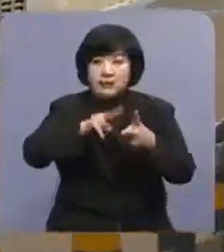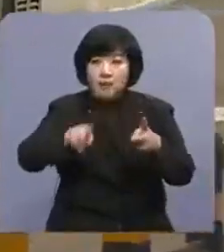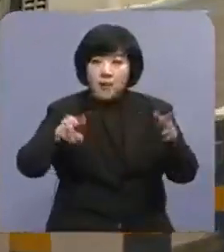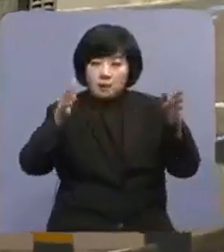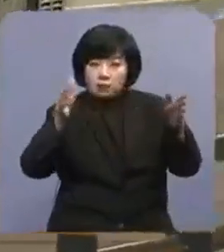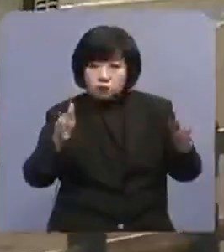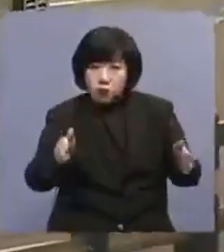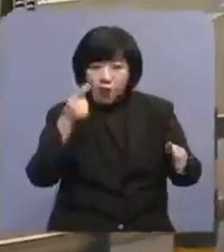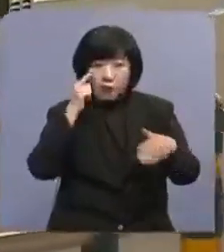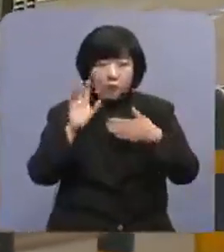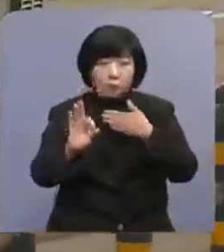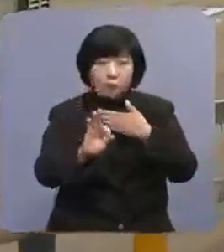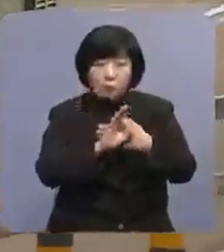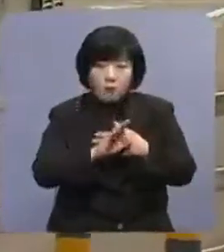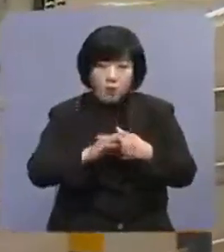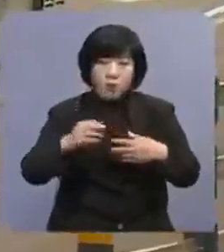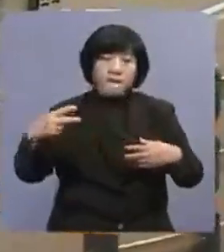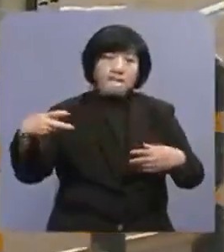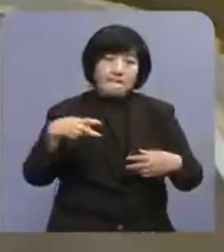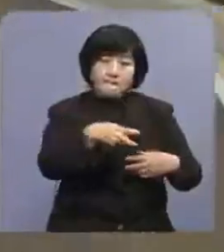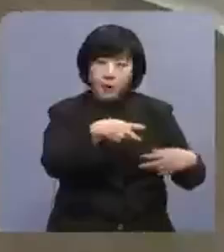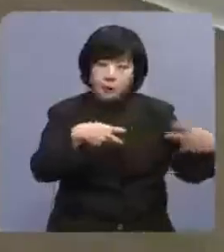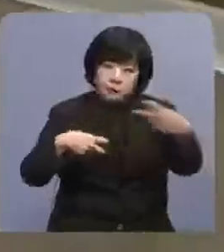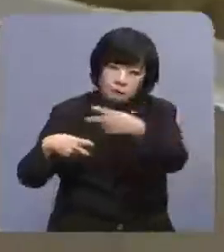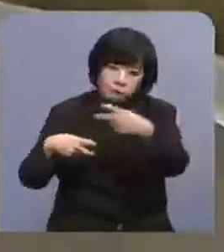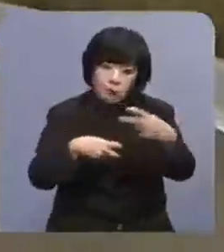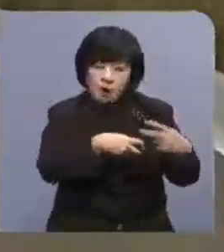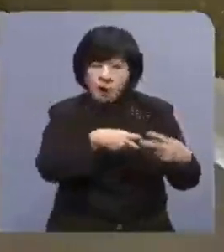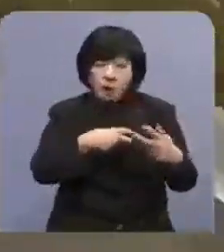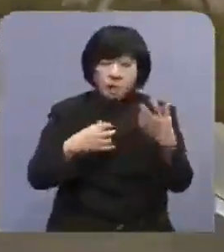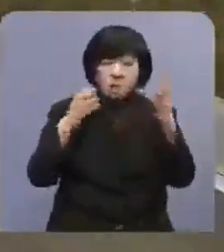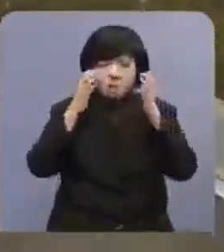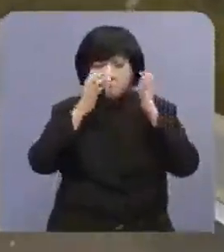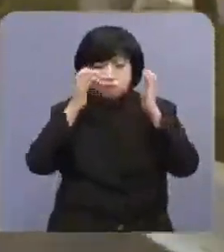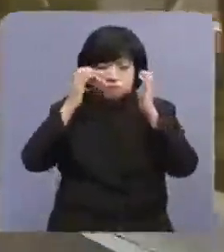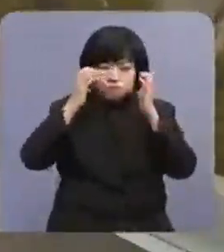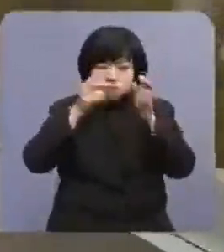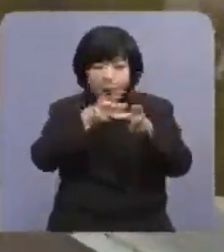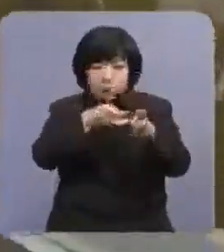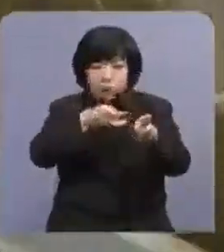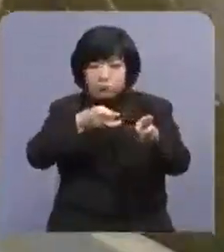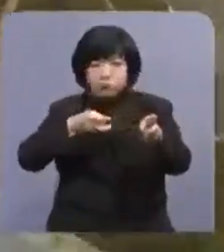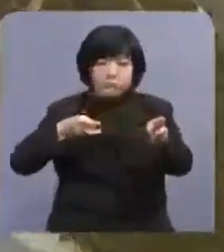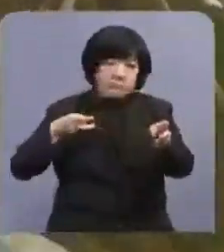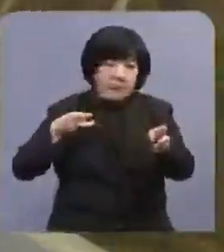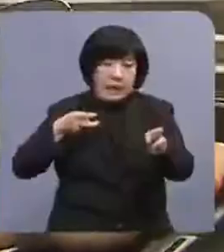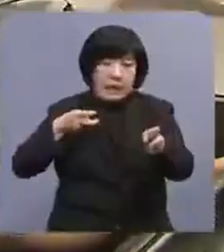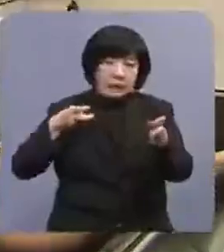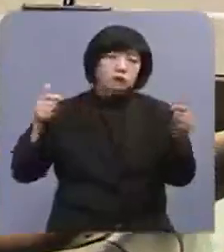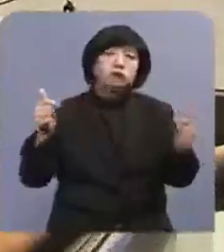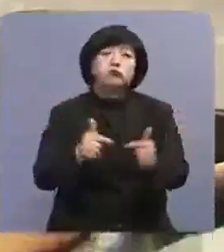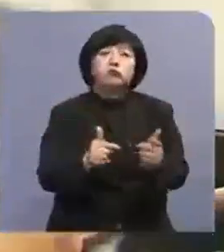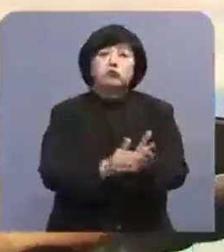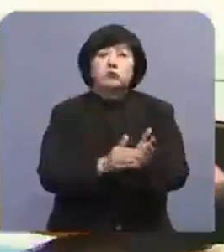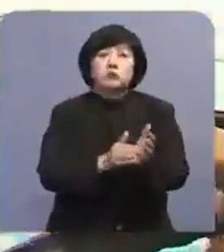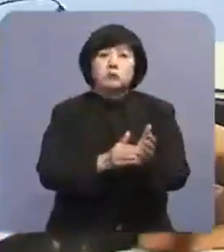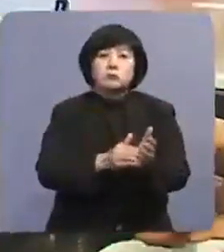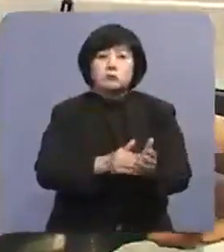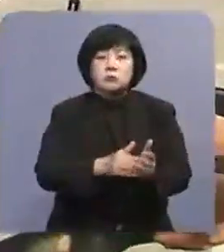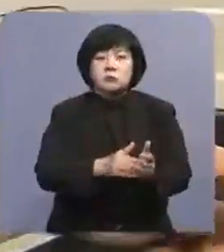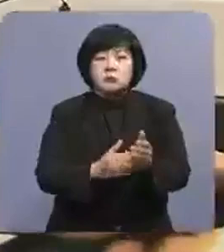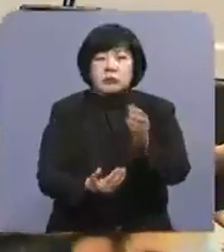이 구간을 운행하는 시내 버스들은 복잡한 교통 정체에 시달릴 일이 줄었습니다. 사고의